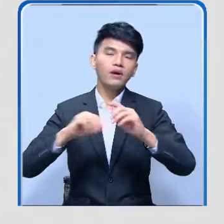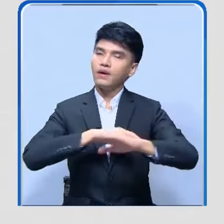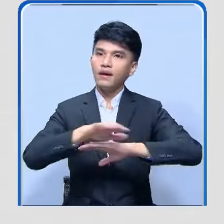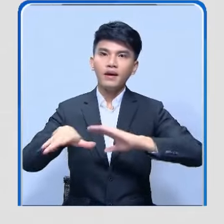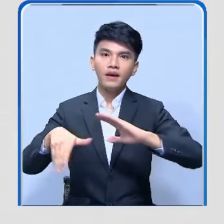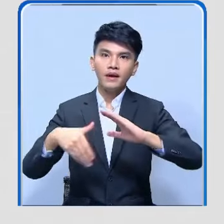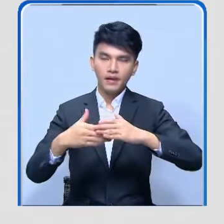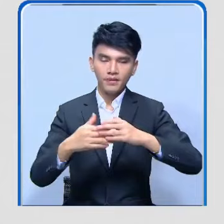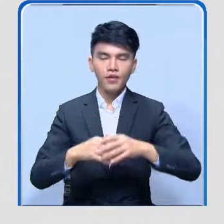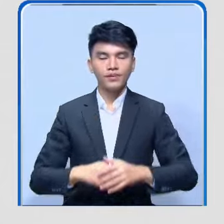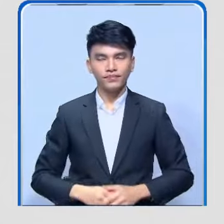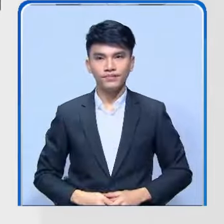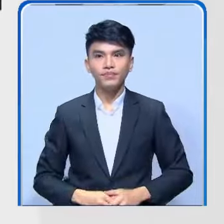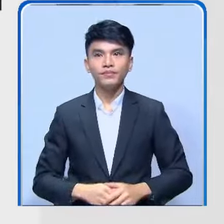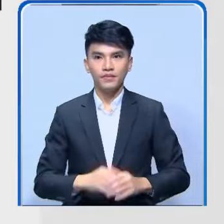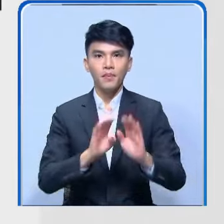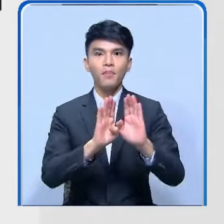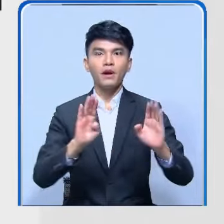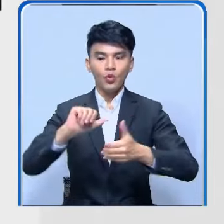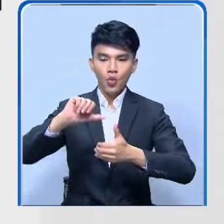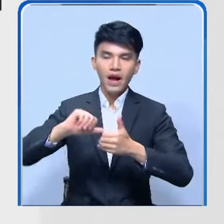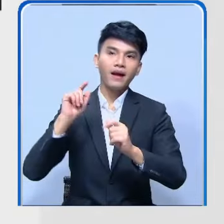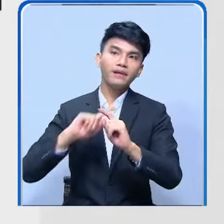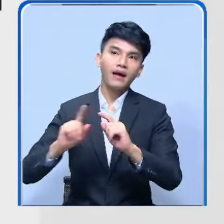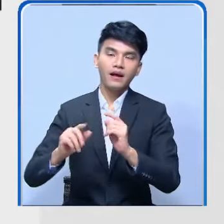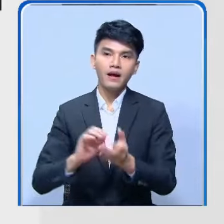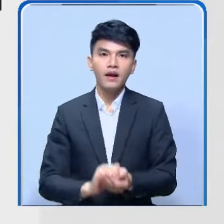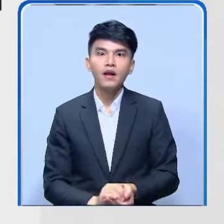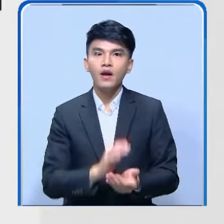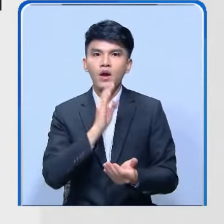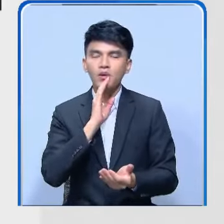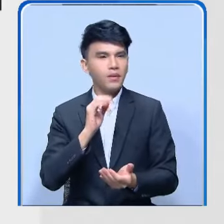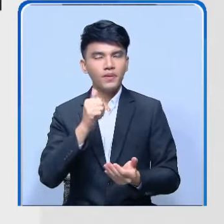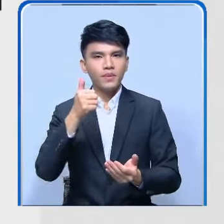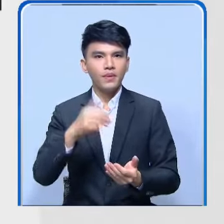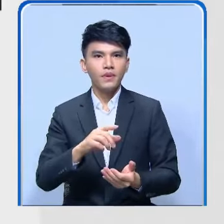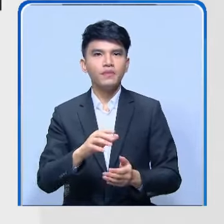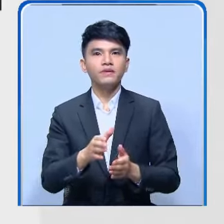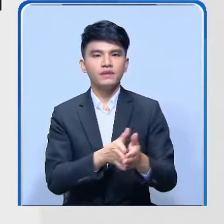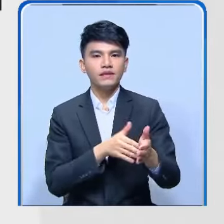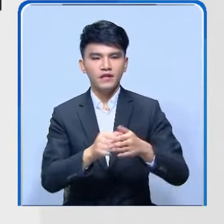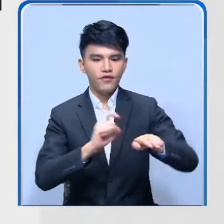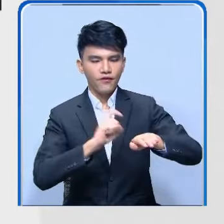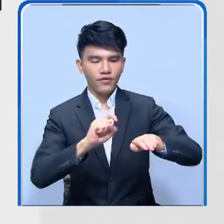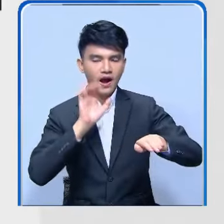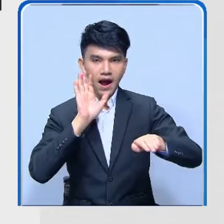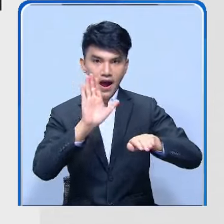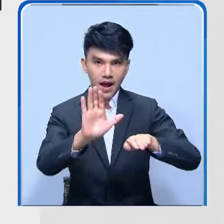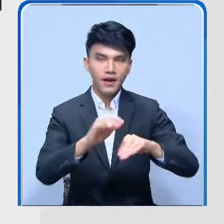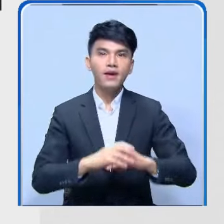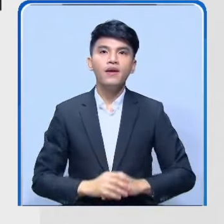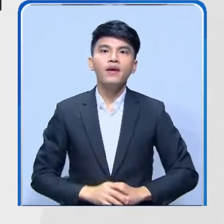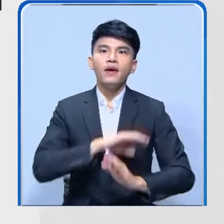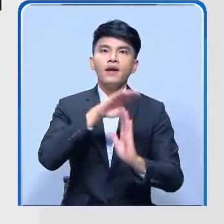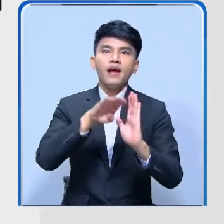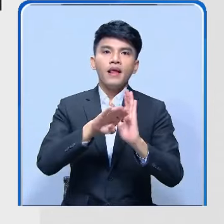างที่จะโพสต์ยาวทั้งประตูทั้งถังก๊าซอะไรต่างๆถ้าไม่ผ่านเขาจะพ่นข้อความเลยว่าห้ามใช้มีรายละเอียดออกมาแล้วนะคะคุณ